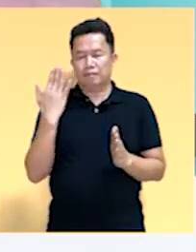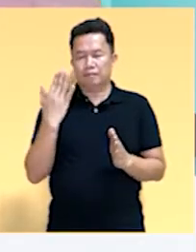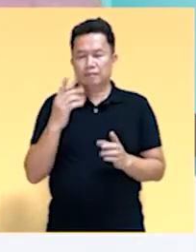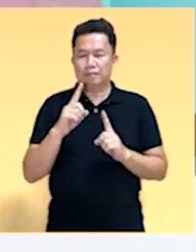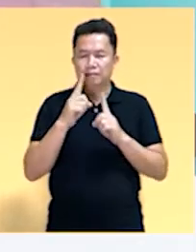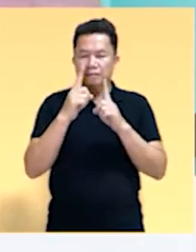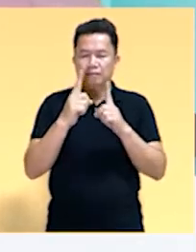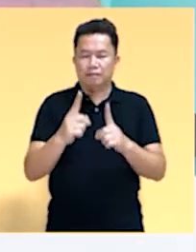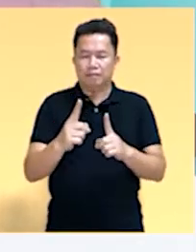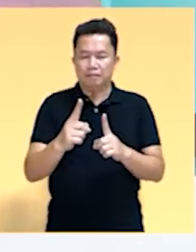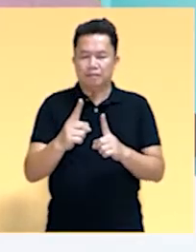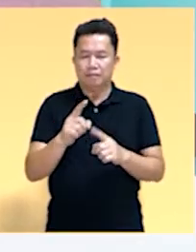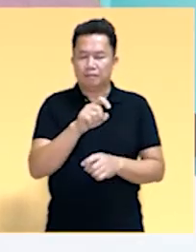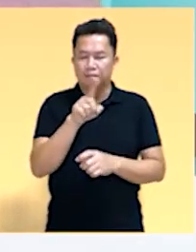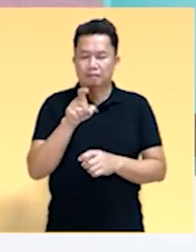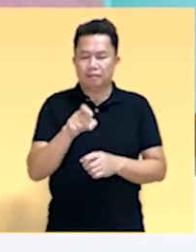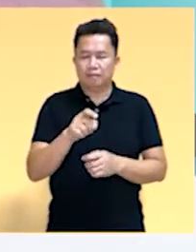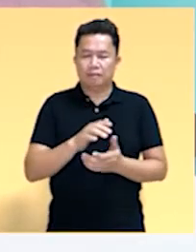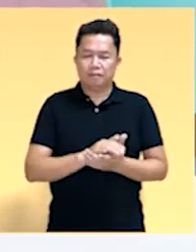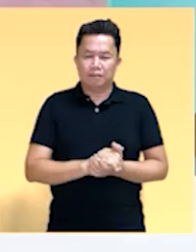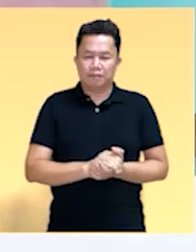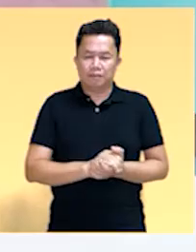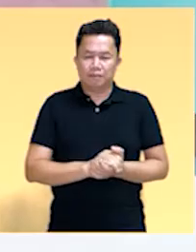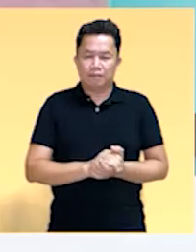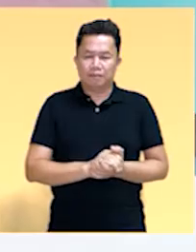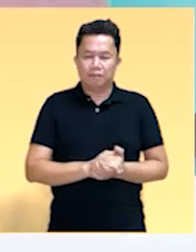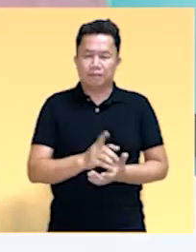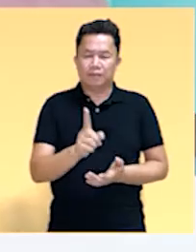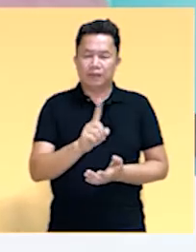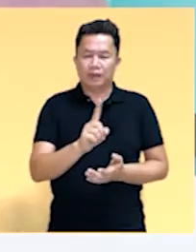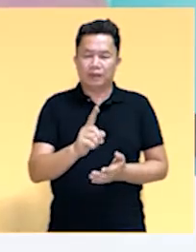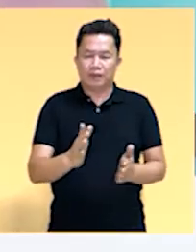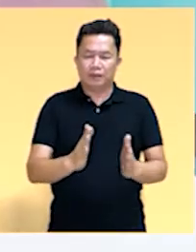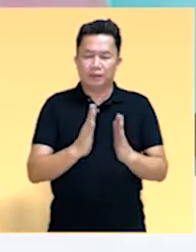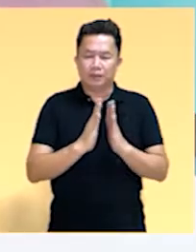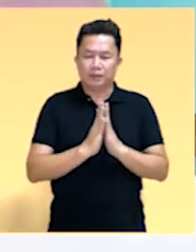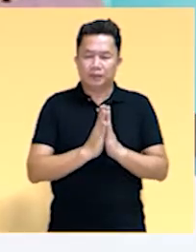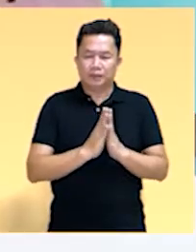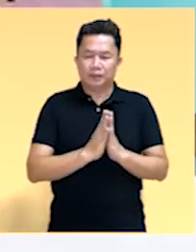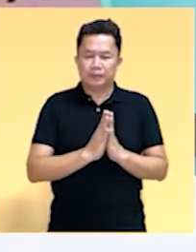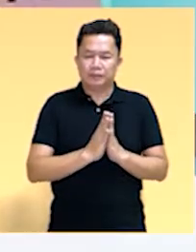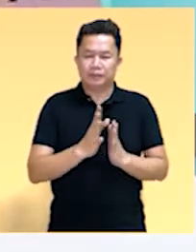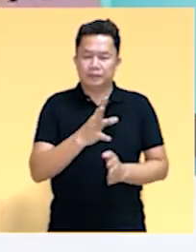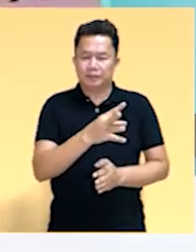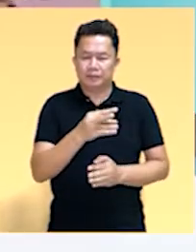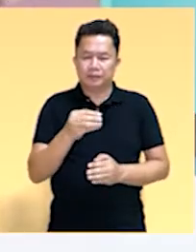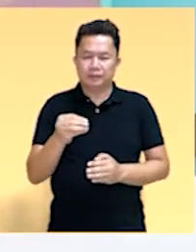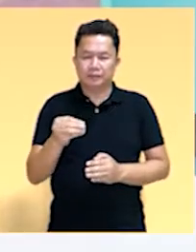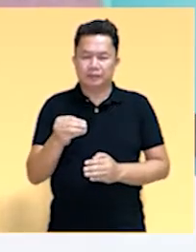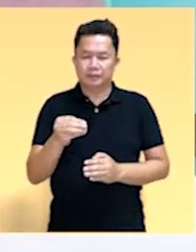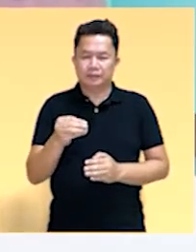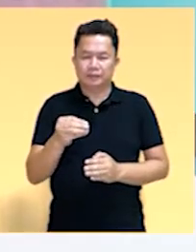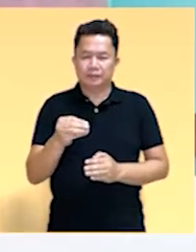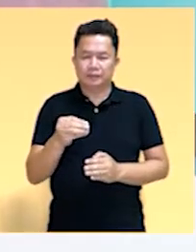Sagutin natin ang mga tanong na what is asked at